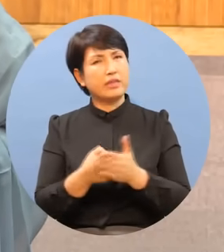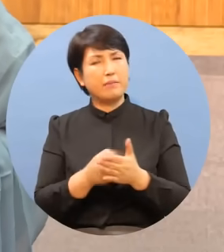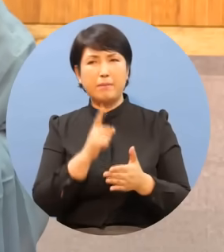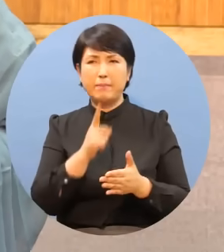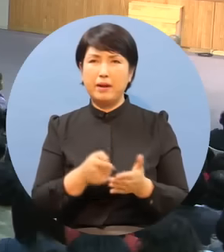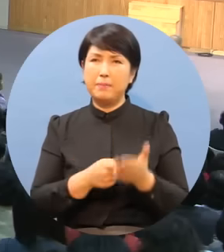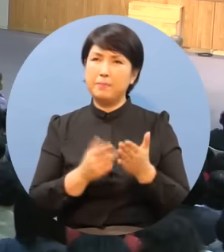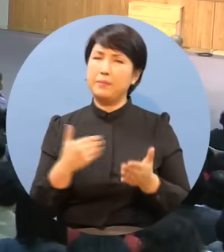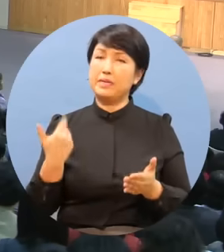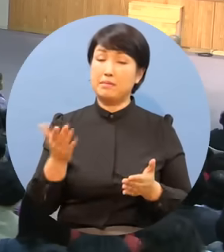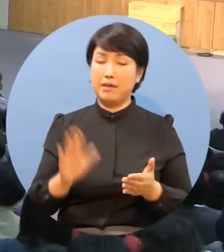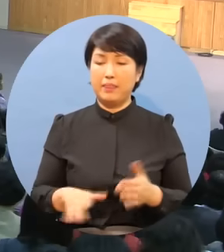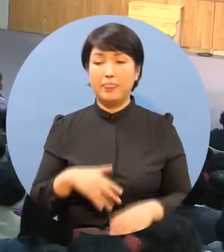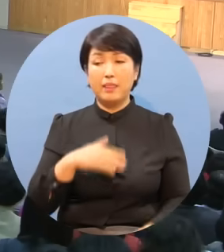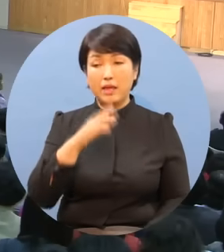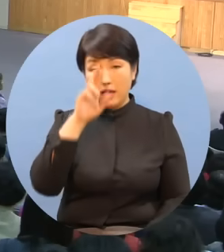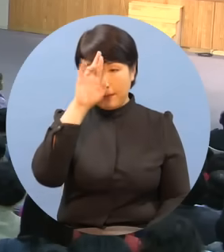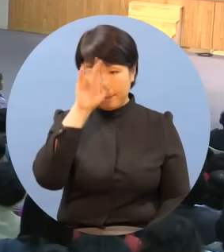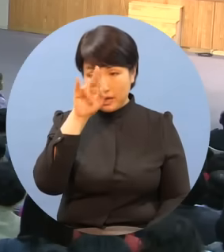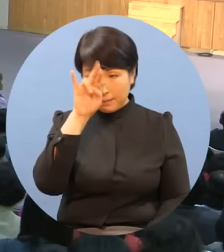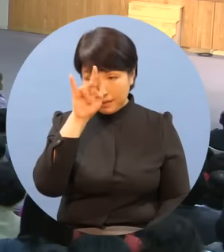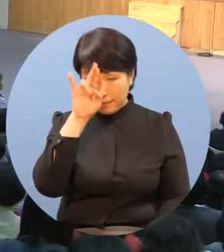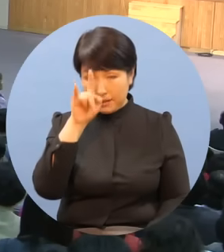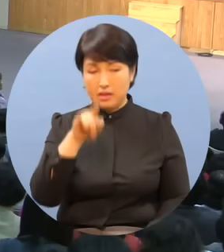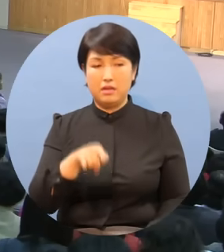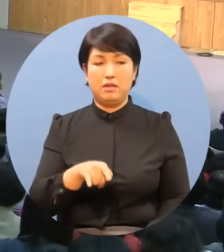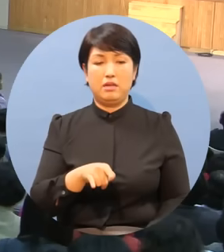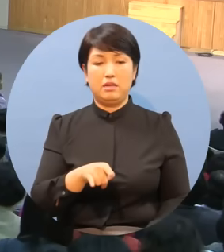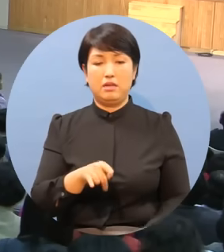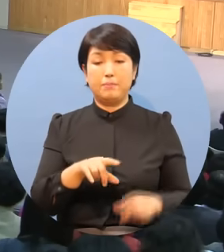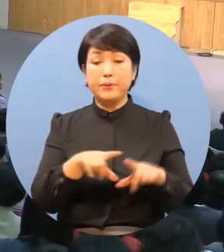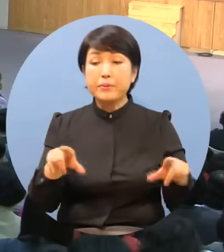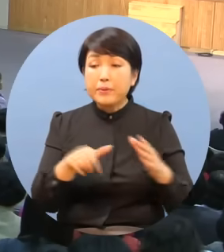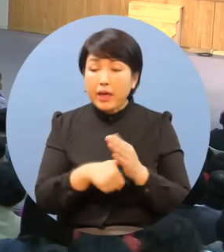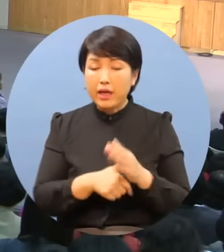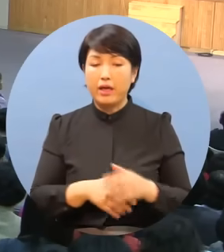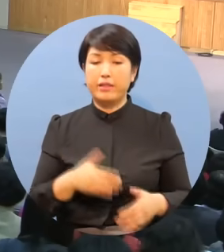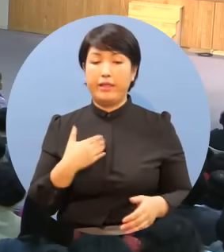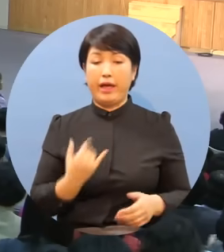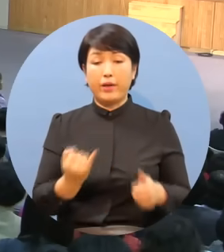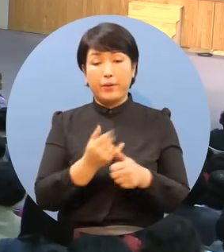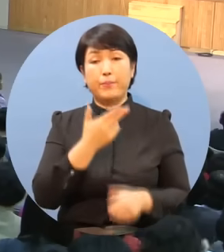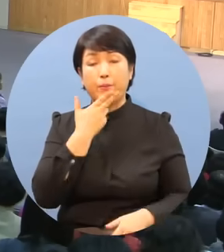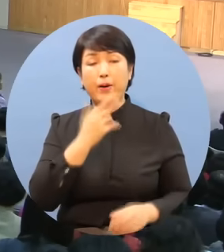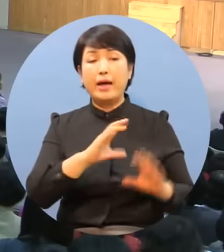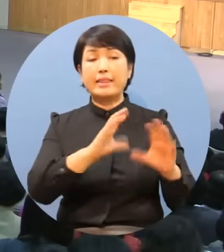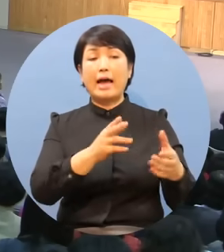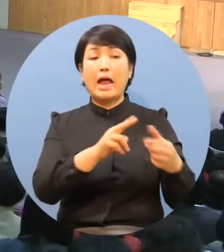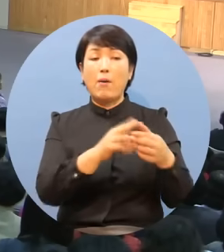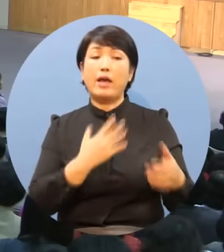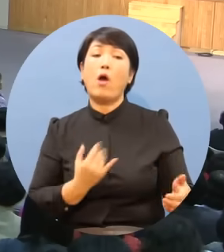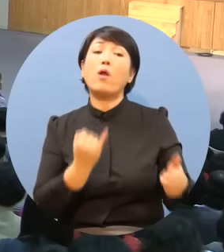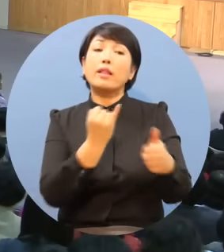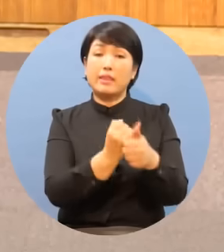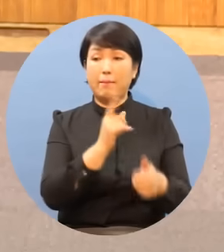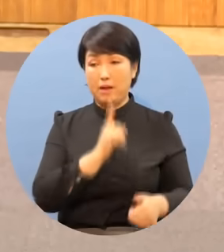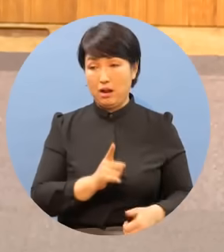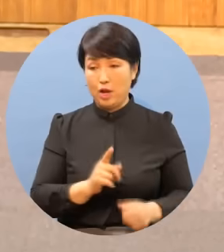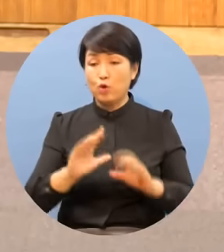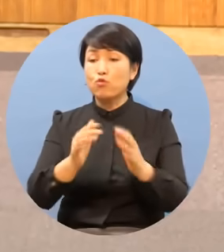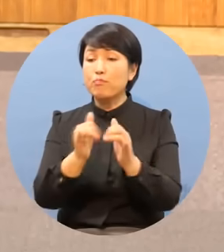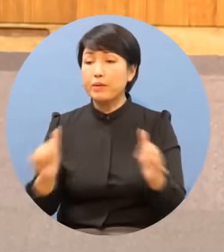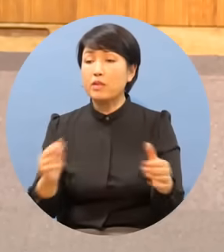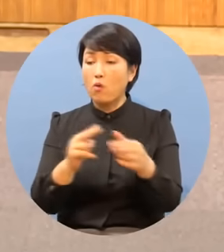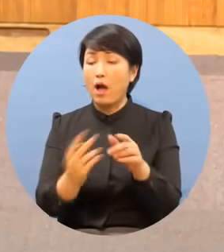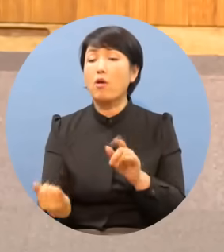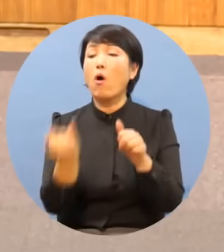모르지만은, 박근혜 대통령은 평소에 말하기를 결혼도 안 하고 나라하고 결혼했다,